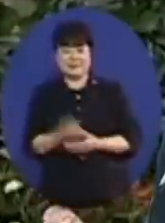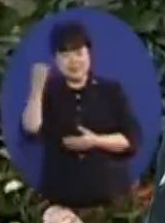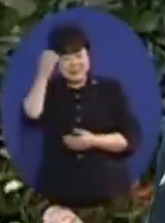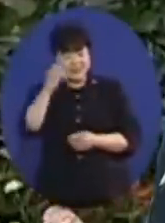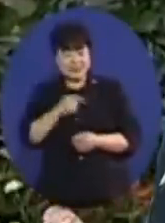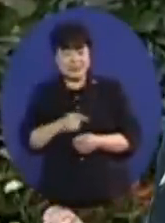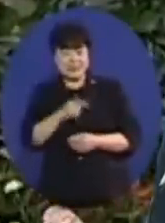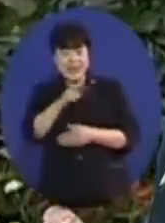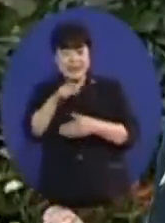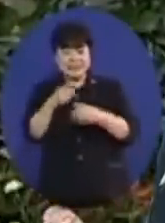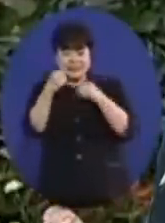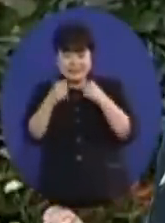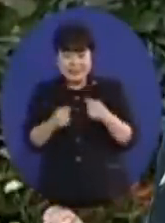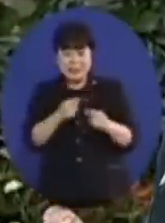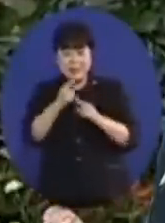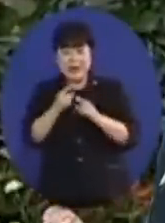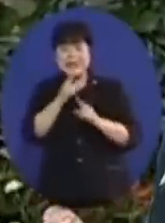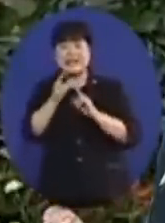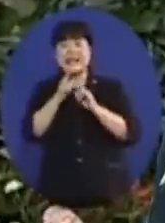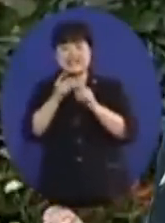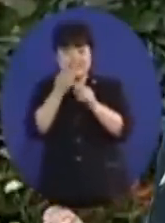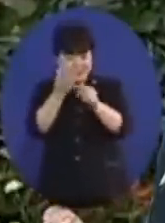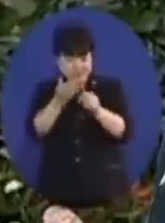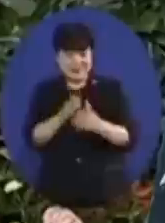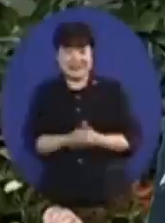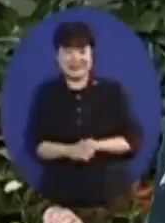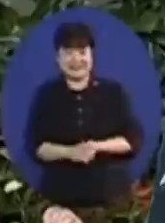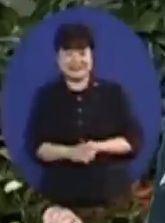승리한 삶을 말을 하십시오